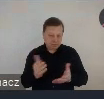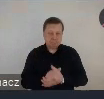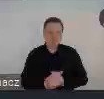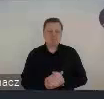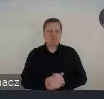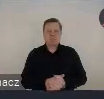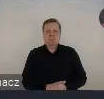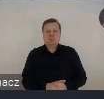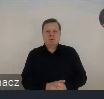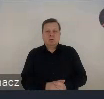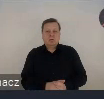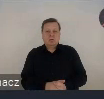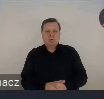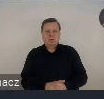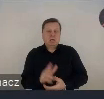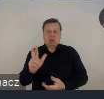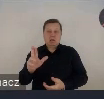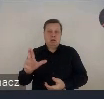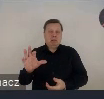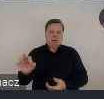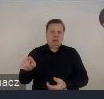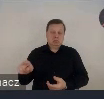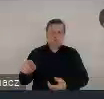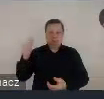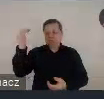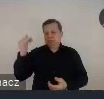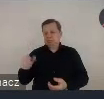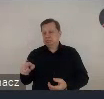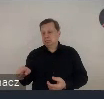że w Krajowym Rejestrze Sądowym oczywiście są